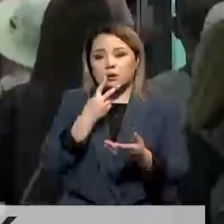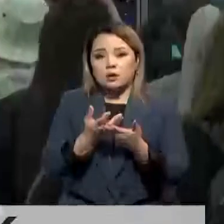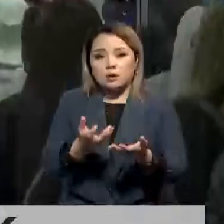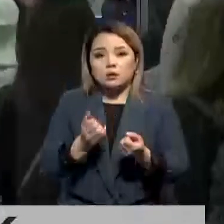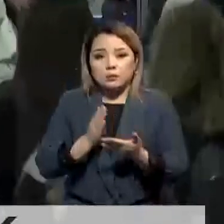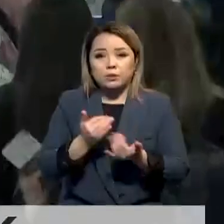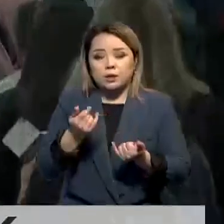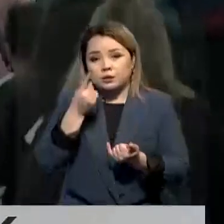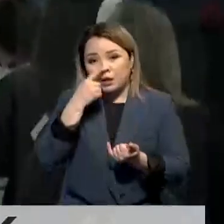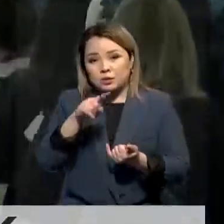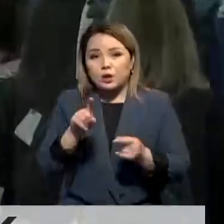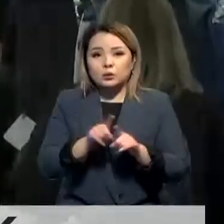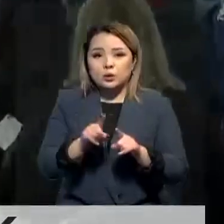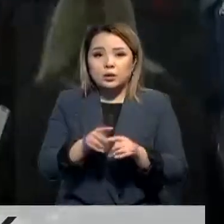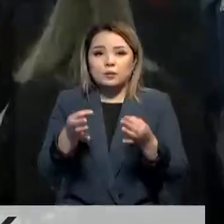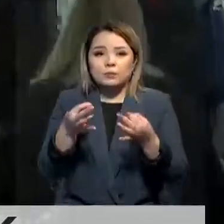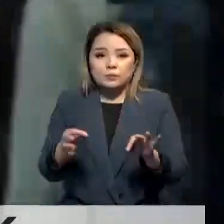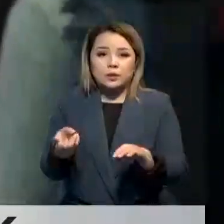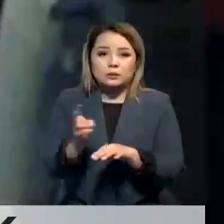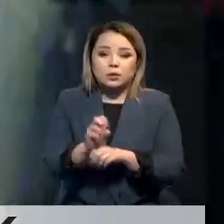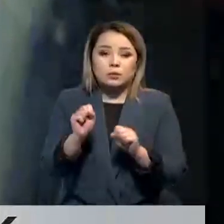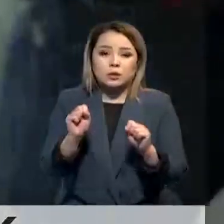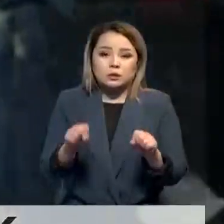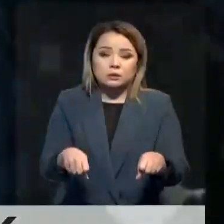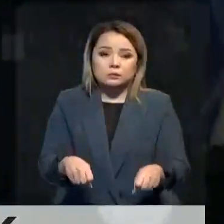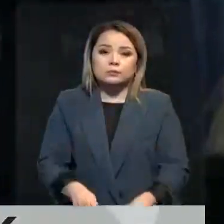себепті Таиландқа туристер емін-еркін келіп кете алады.